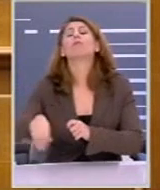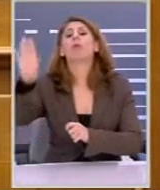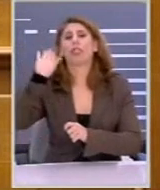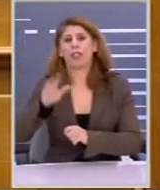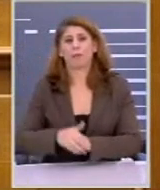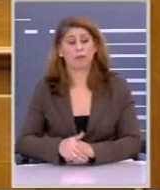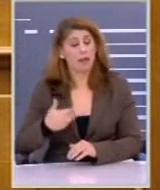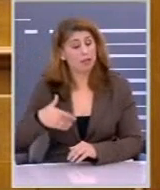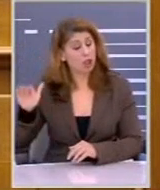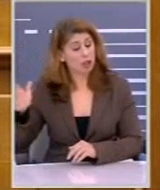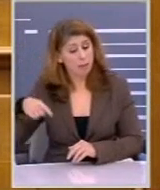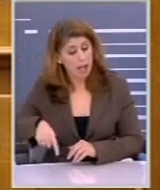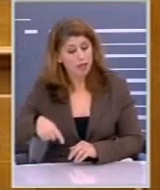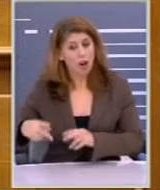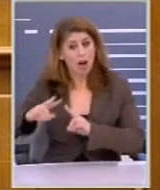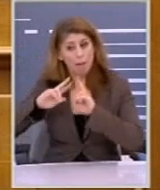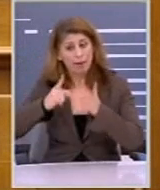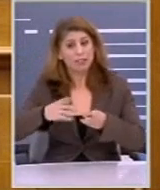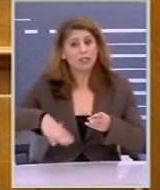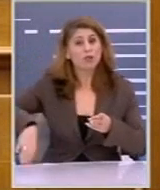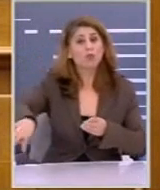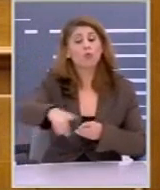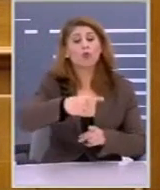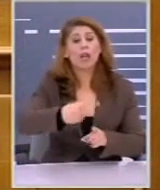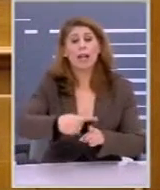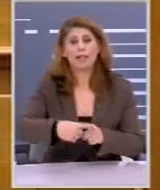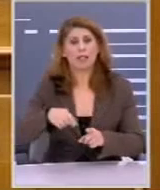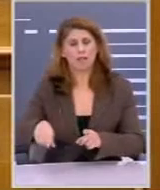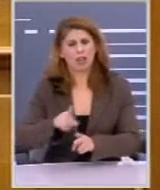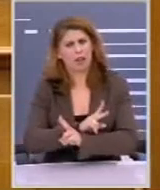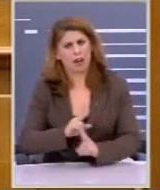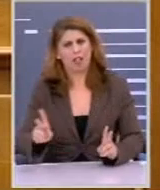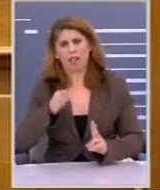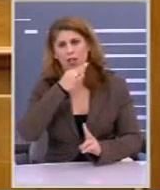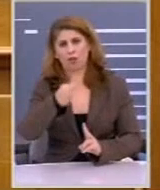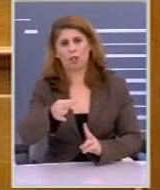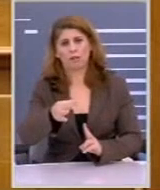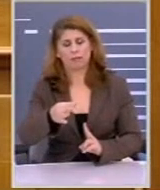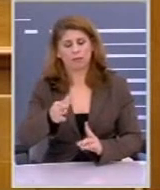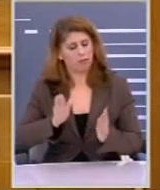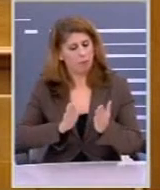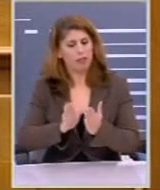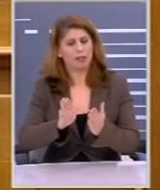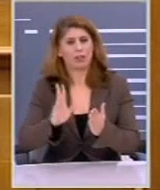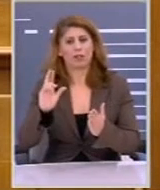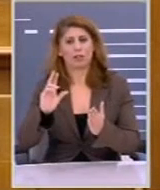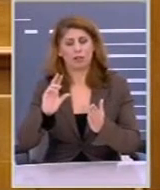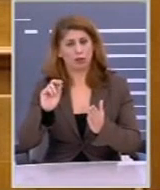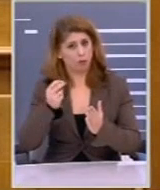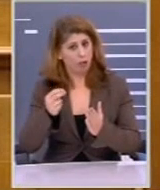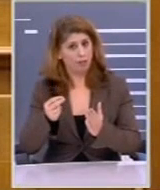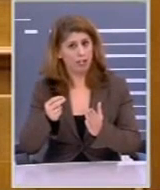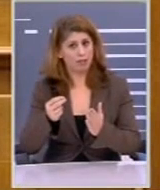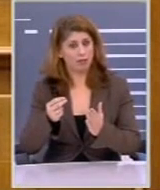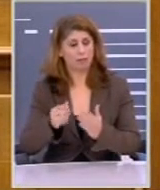εδώ, απαντήστε στους Έλληνες πολίτες. Αυτά όλα τα είπε ξεκάθαρα μπροστά στους Έλληνες βουλευτές, μπροστά στην Εξεταστική Επιτροπή,